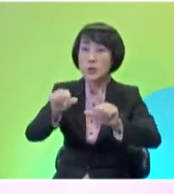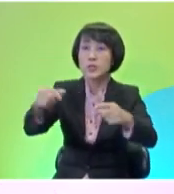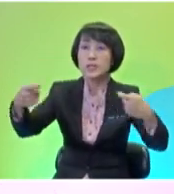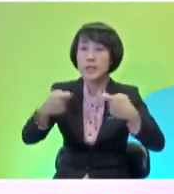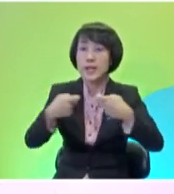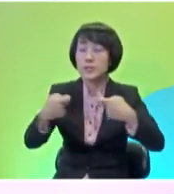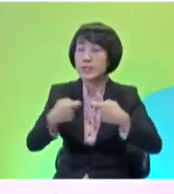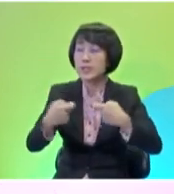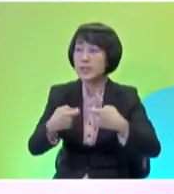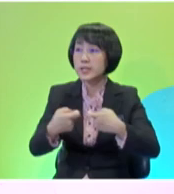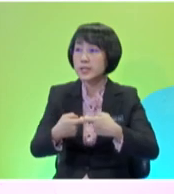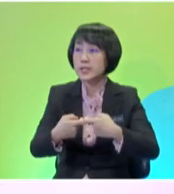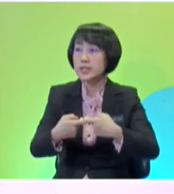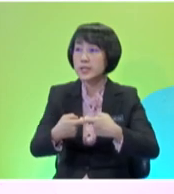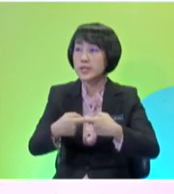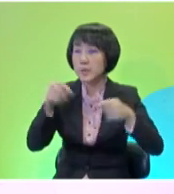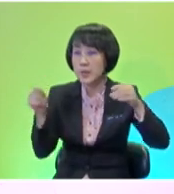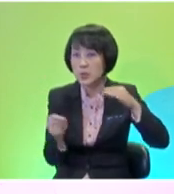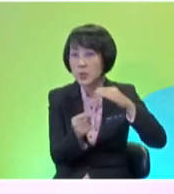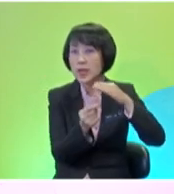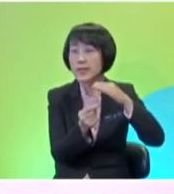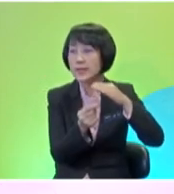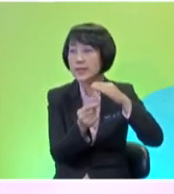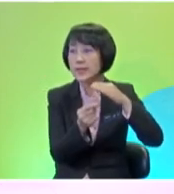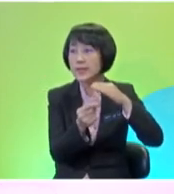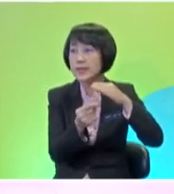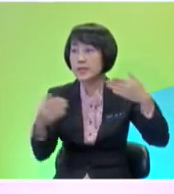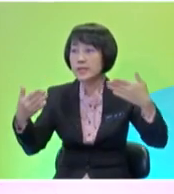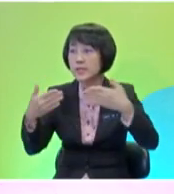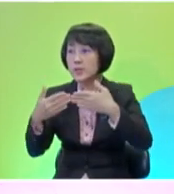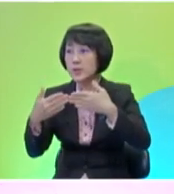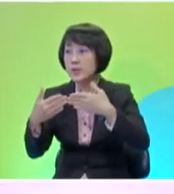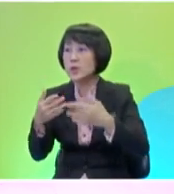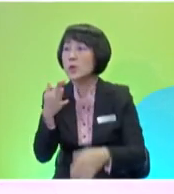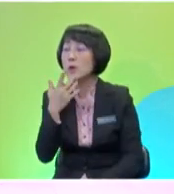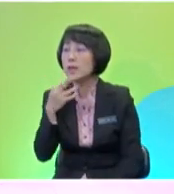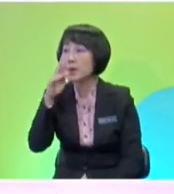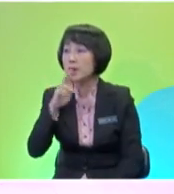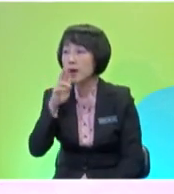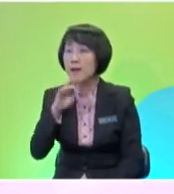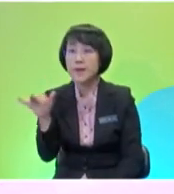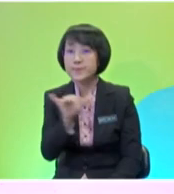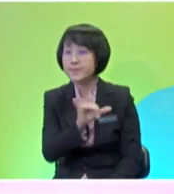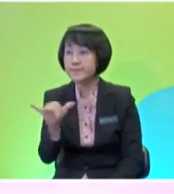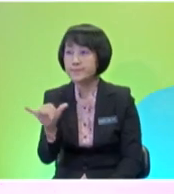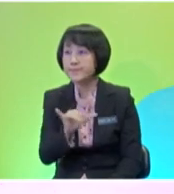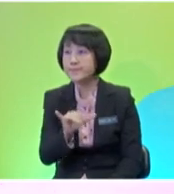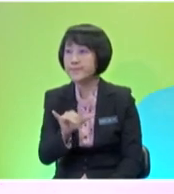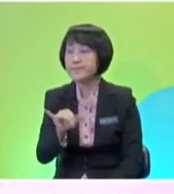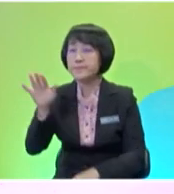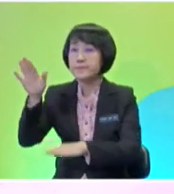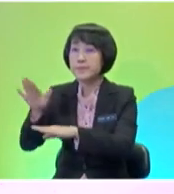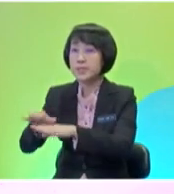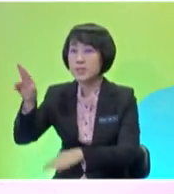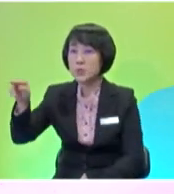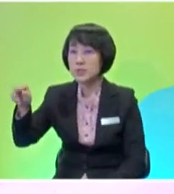Okey, masukkan di bahagian bawah. Okey, bahagian bawah. Okey, dan kita akan sambungkan pada wire warna merah. Merah juga. Okey, merah tapi suis. Suis.